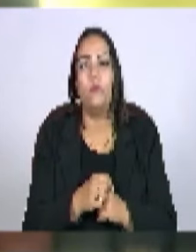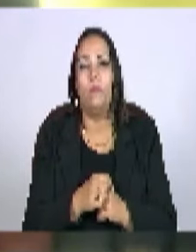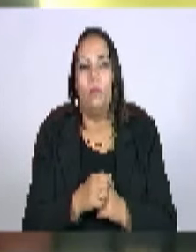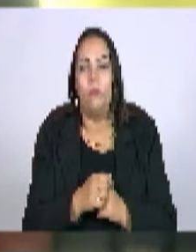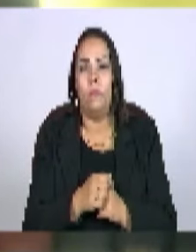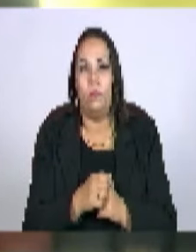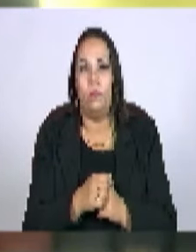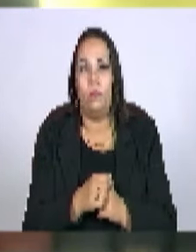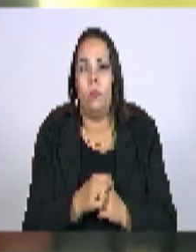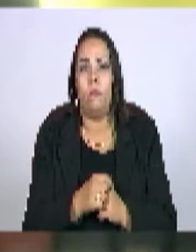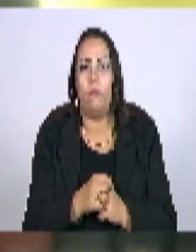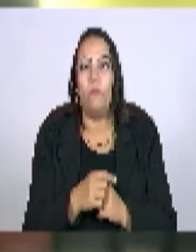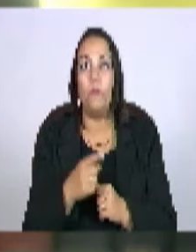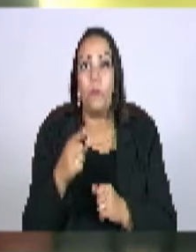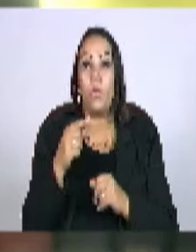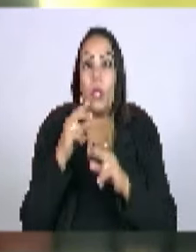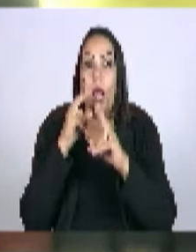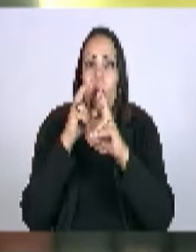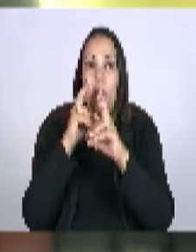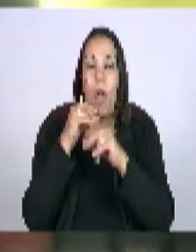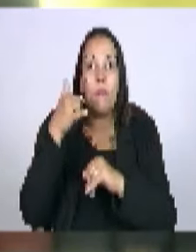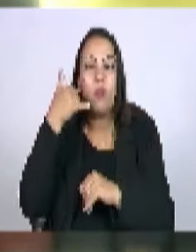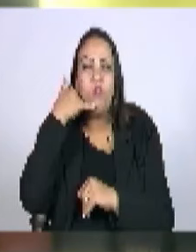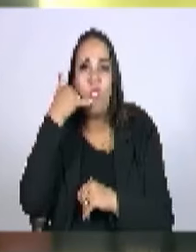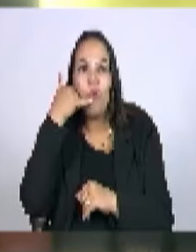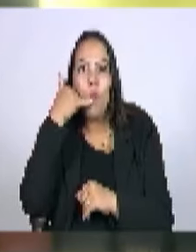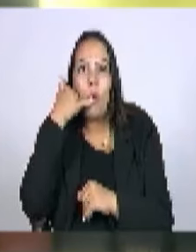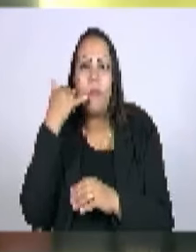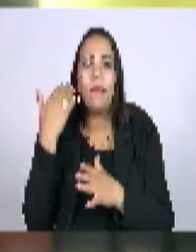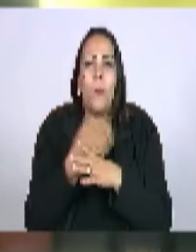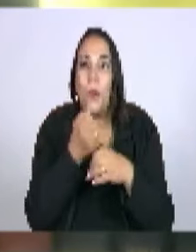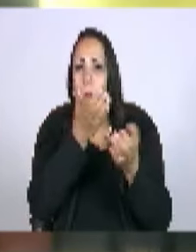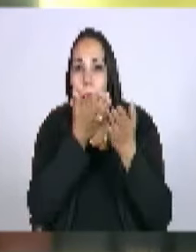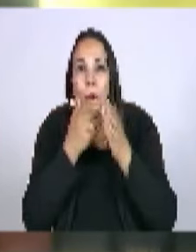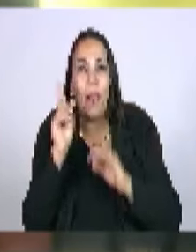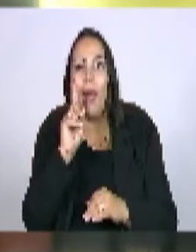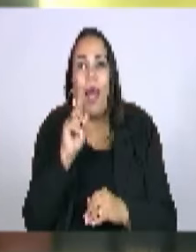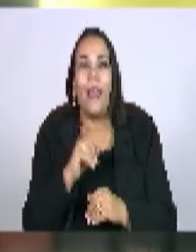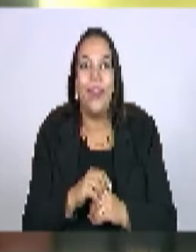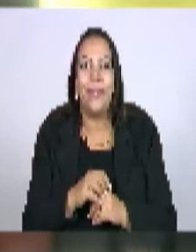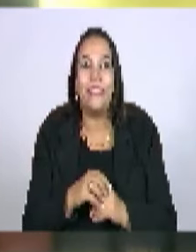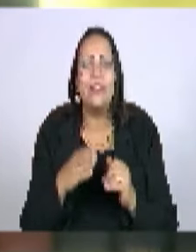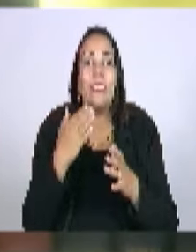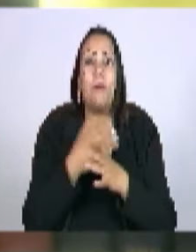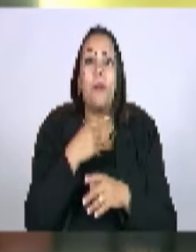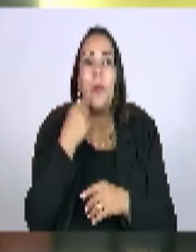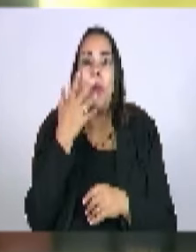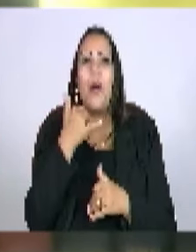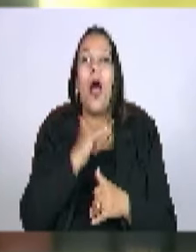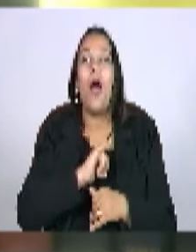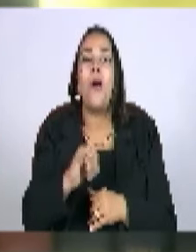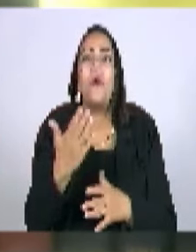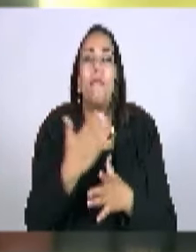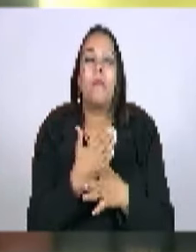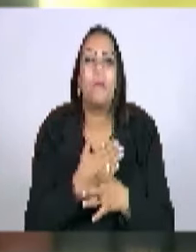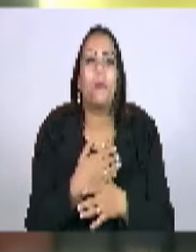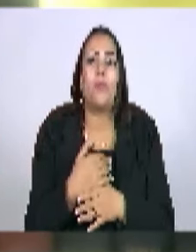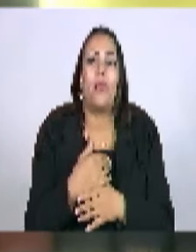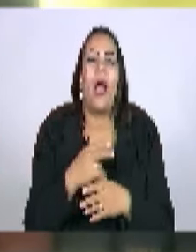الاجتماعيه لا يتحدث في الهاتف تقليلا للنفقات وقريت حاجه لطيفه بيقوللك دايما يستخدم